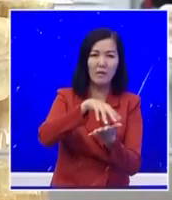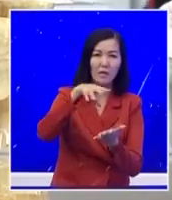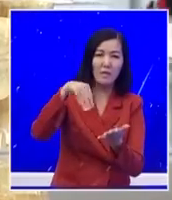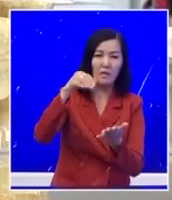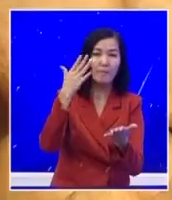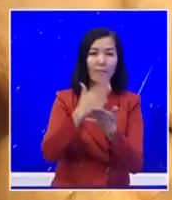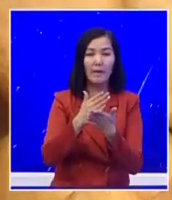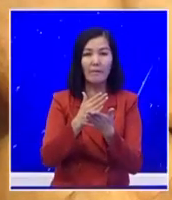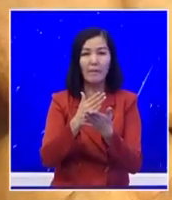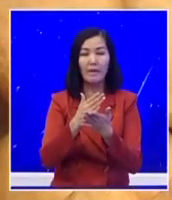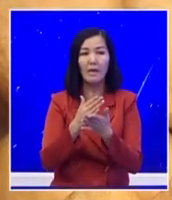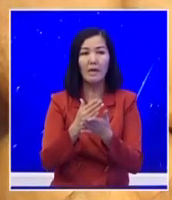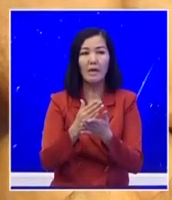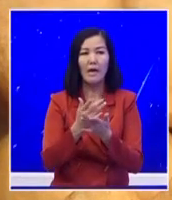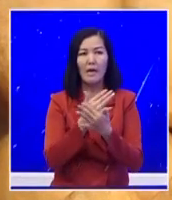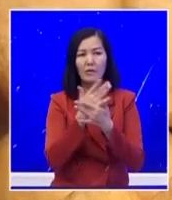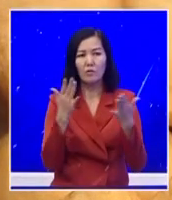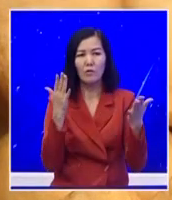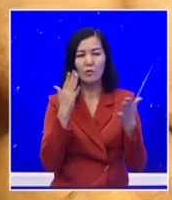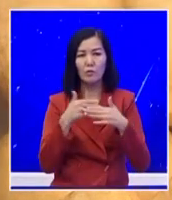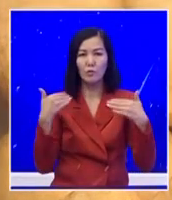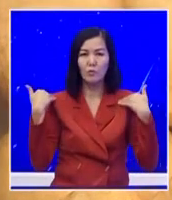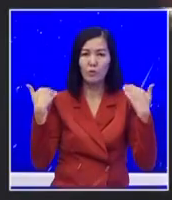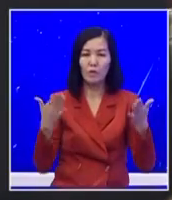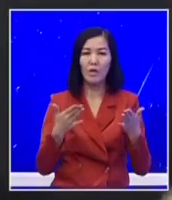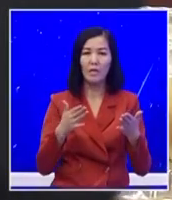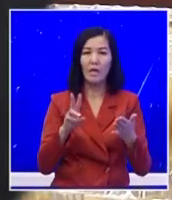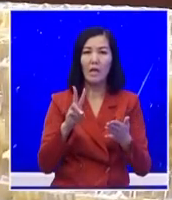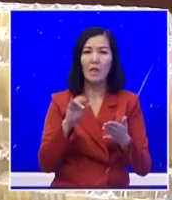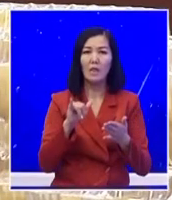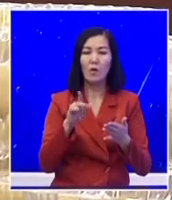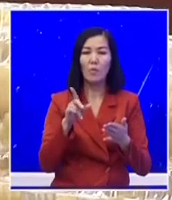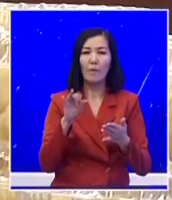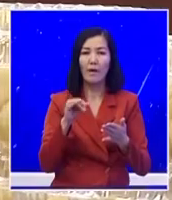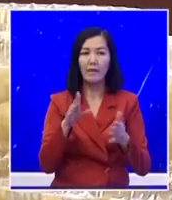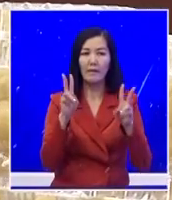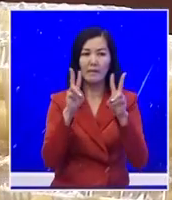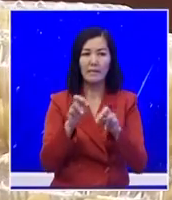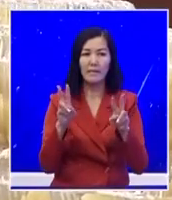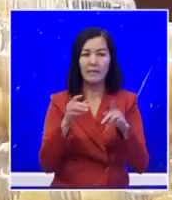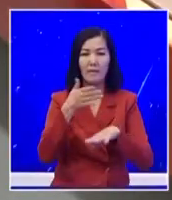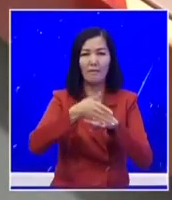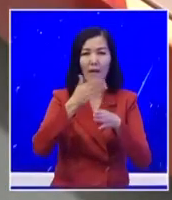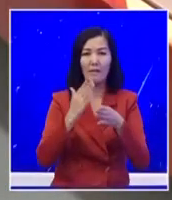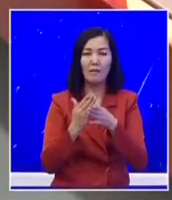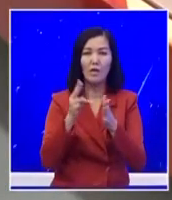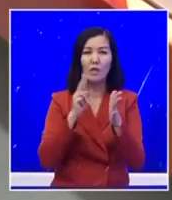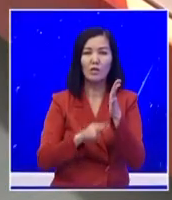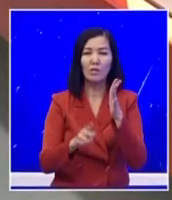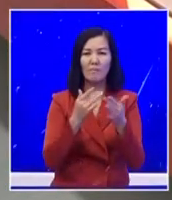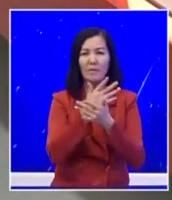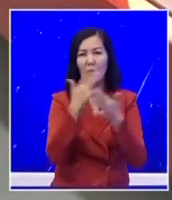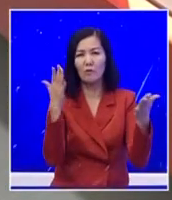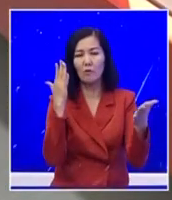Кондитерлік және аспаздық өнердің тамаша туындыларын ұсынады. Наубайханашыларда ізденімпаз, нан өнімдерінің 70-тен аса түрін